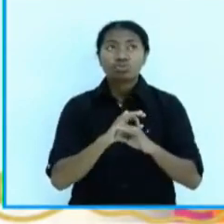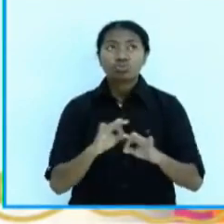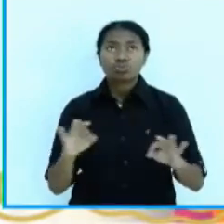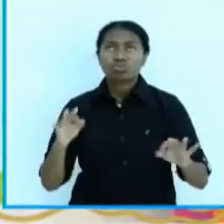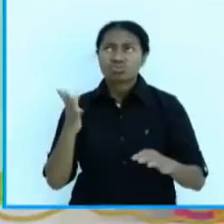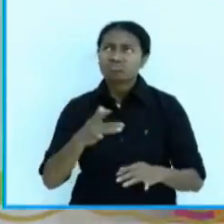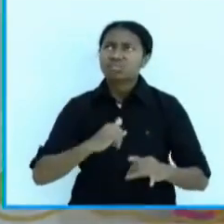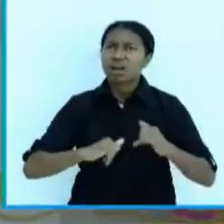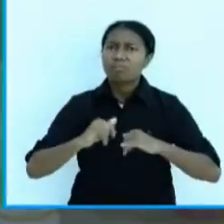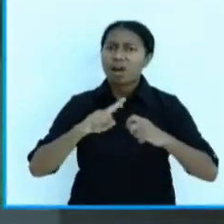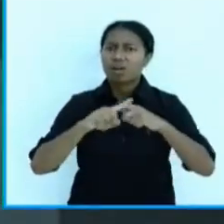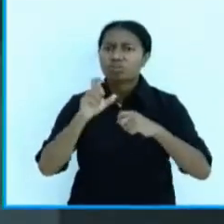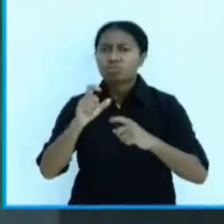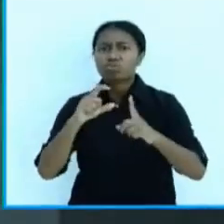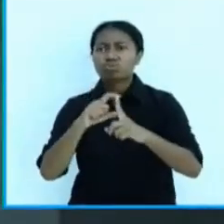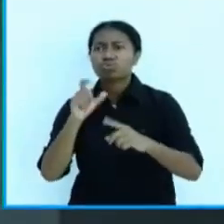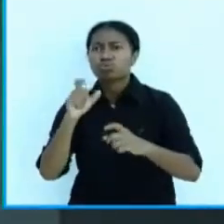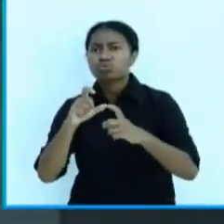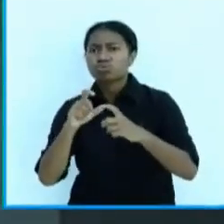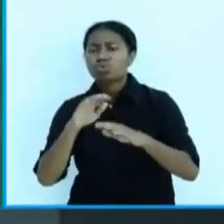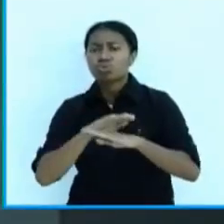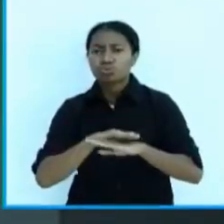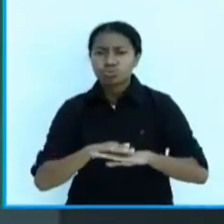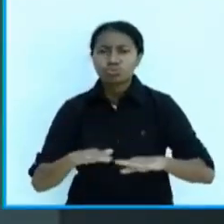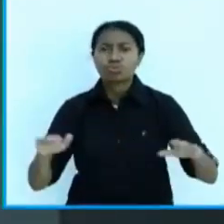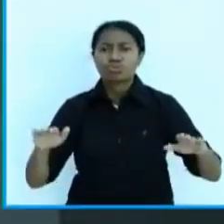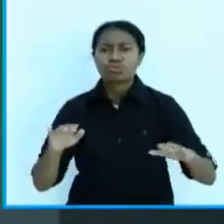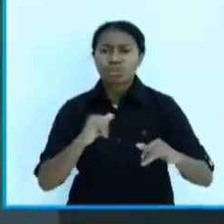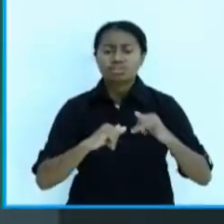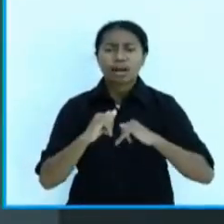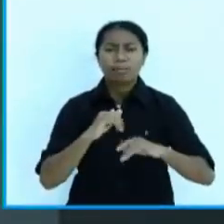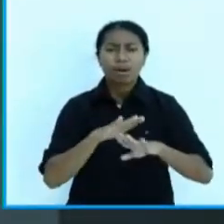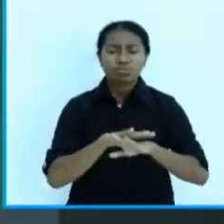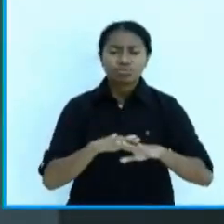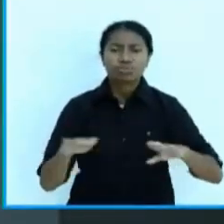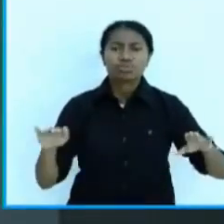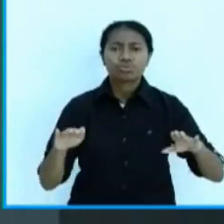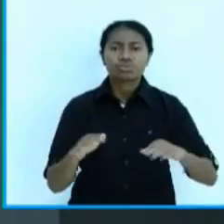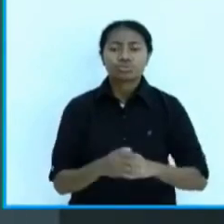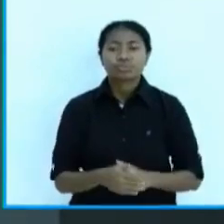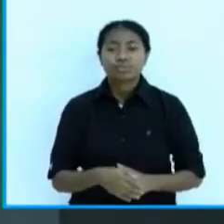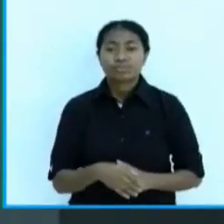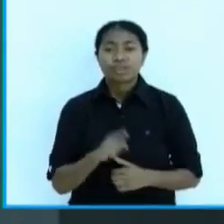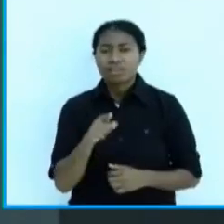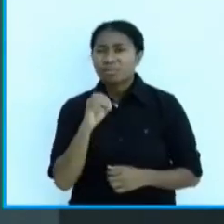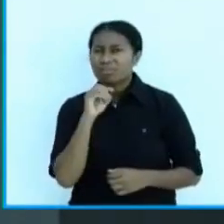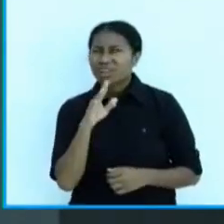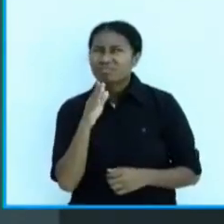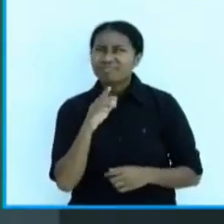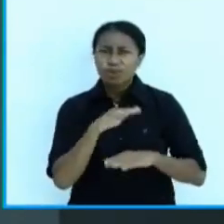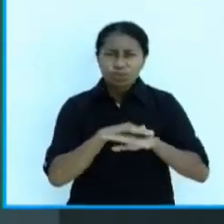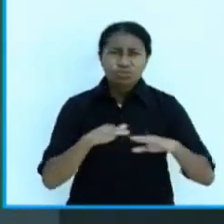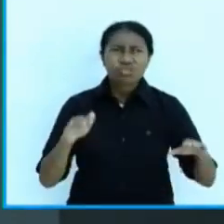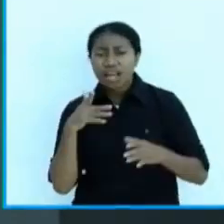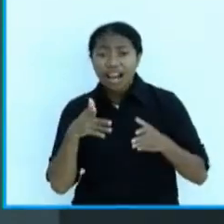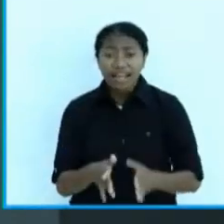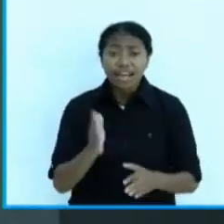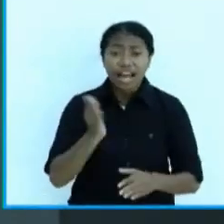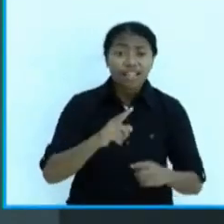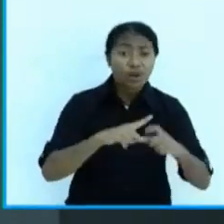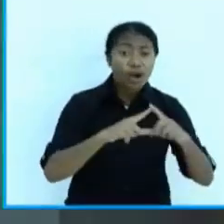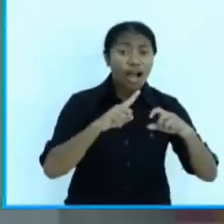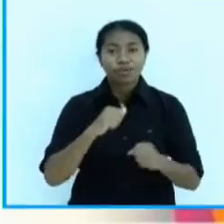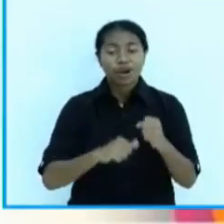Hai daun perjanjian baru Yesus memang sering disebut sebagai Kudus atau yang kudus misalnya